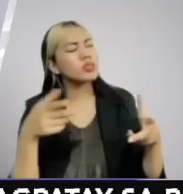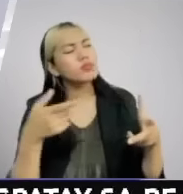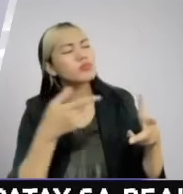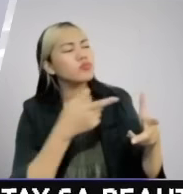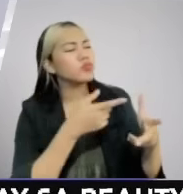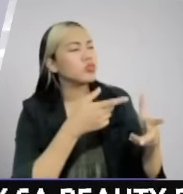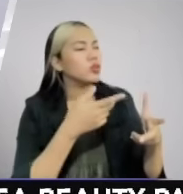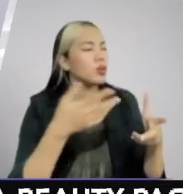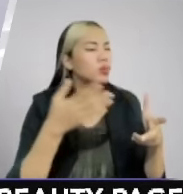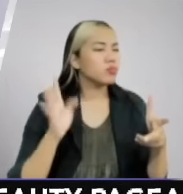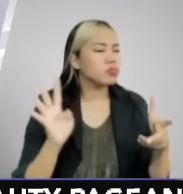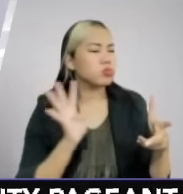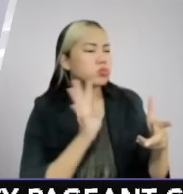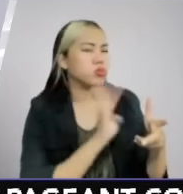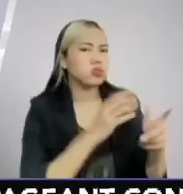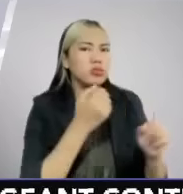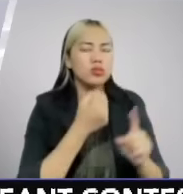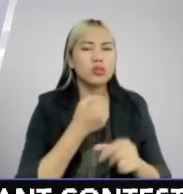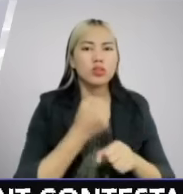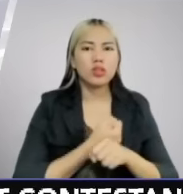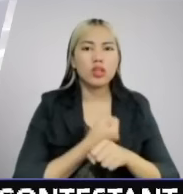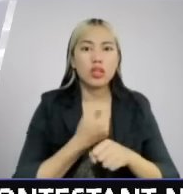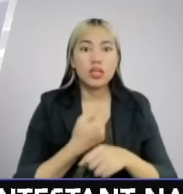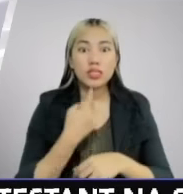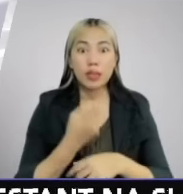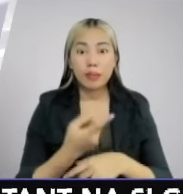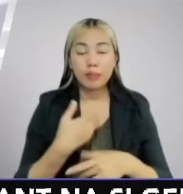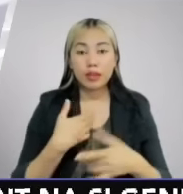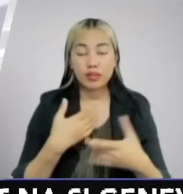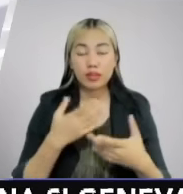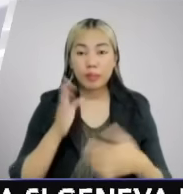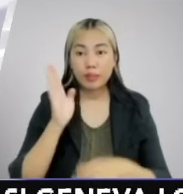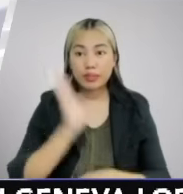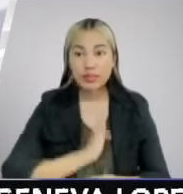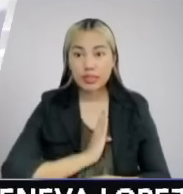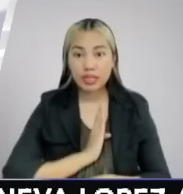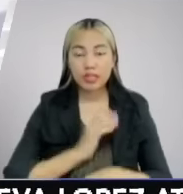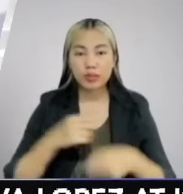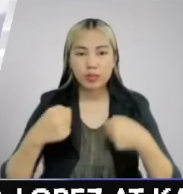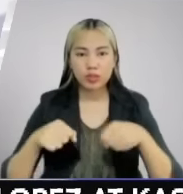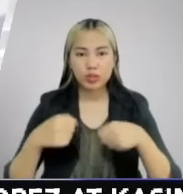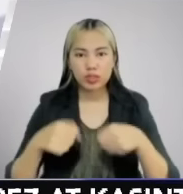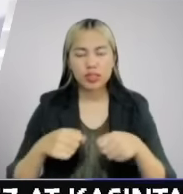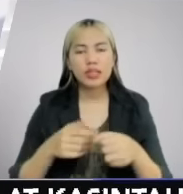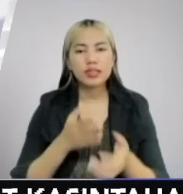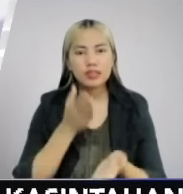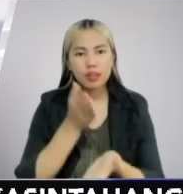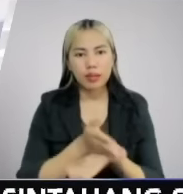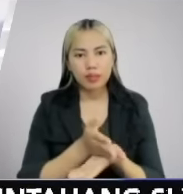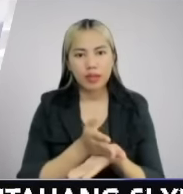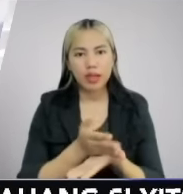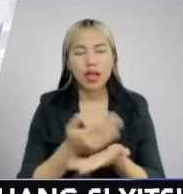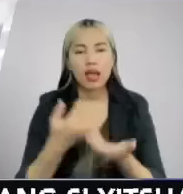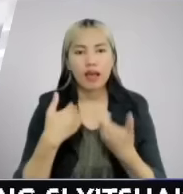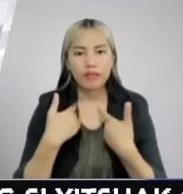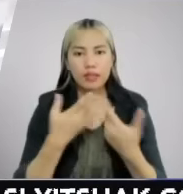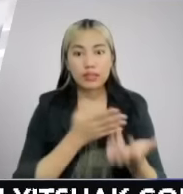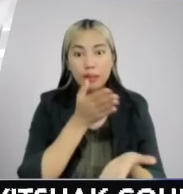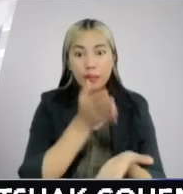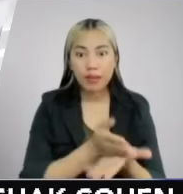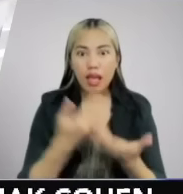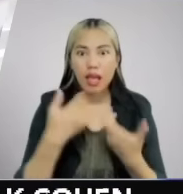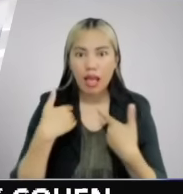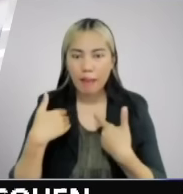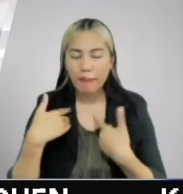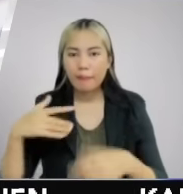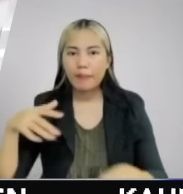Naputol po itong kadena ng kanilang motor so hindi po sila maka-o po sila Nagkataon na doon po sa nahinu nila may tatlong mga